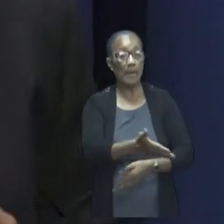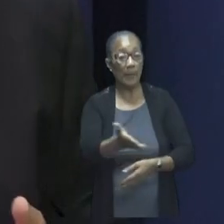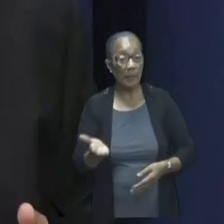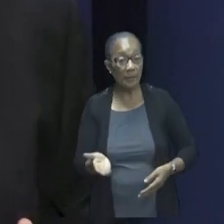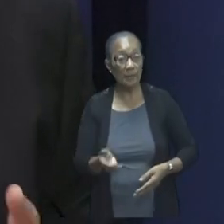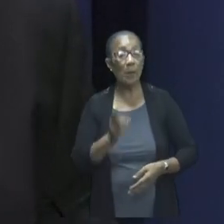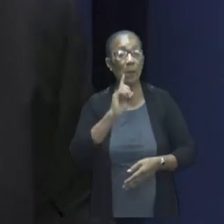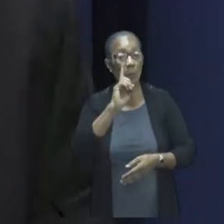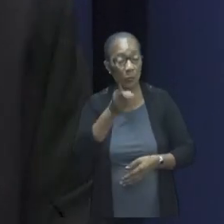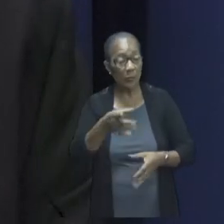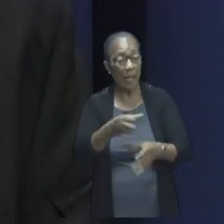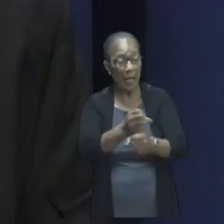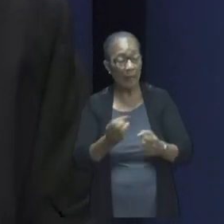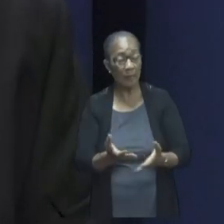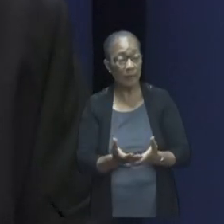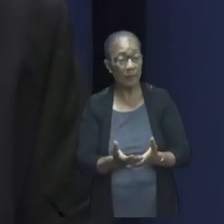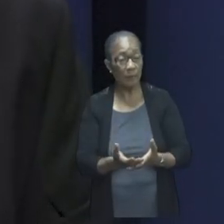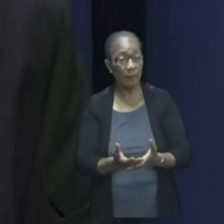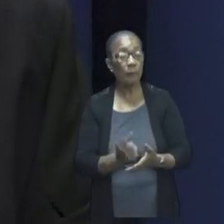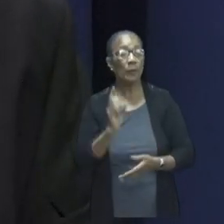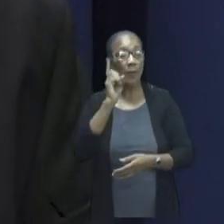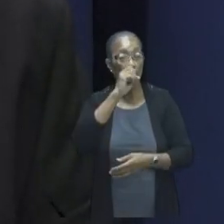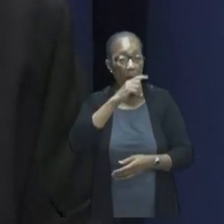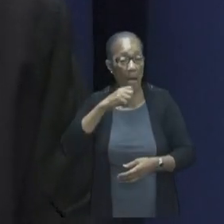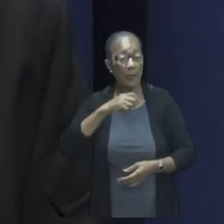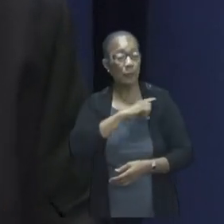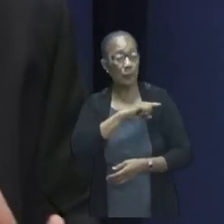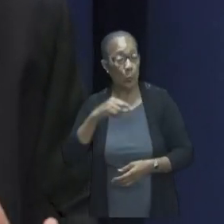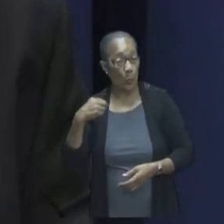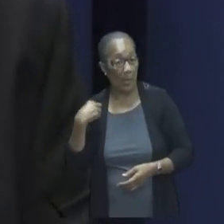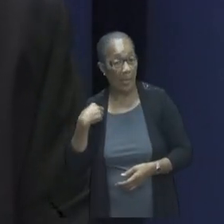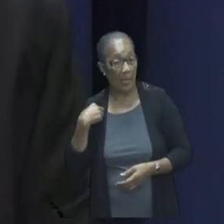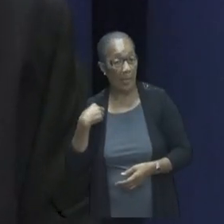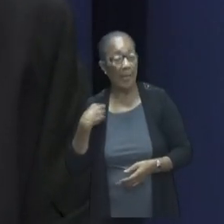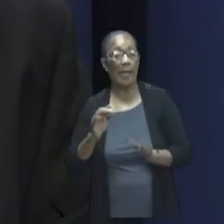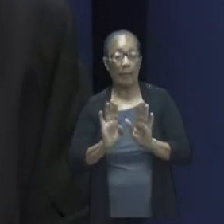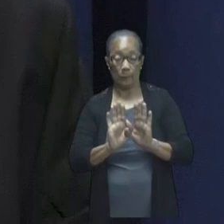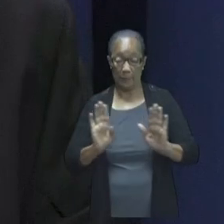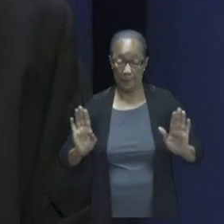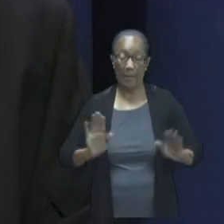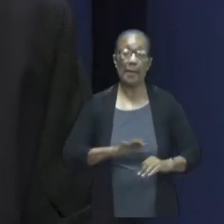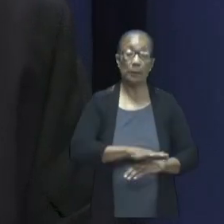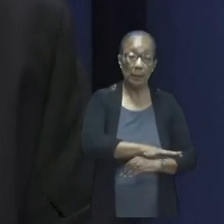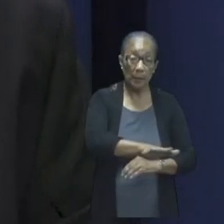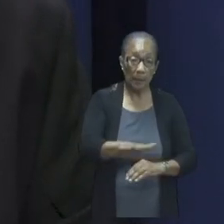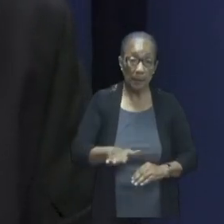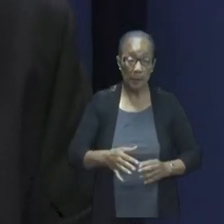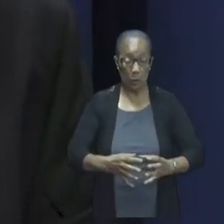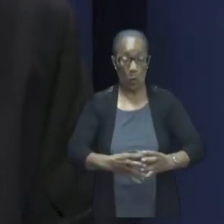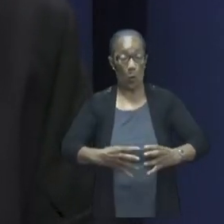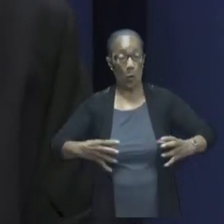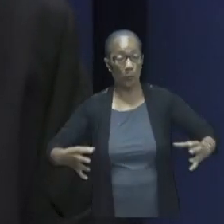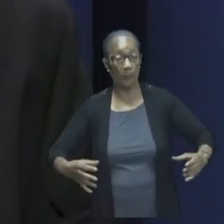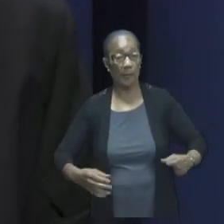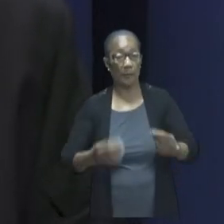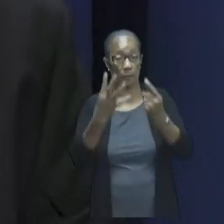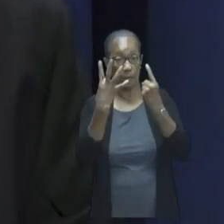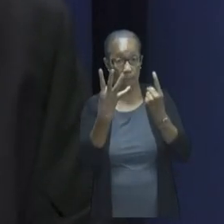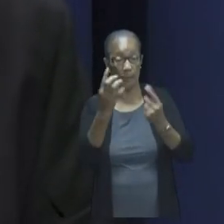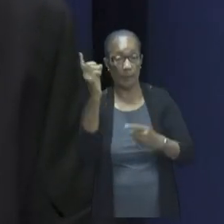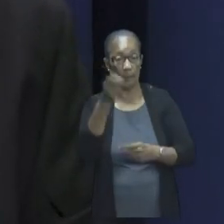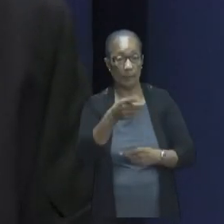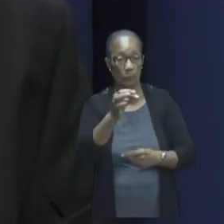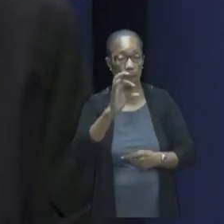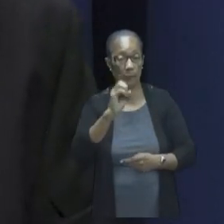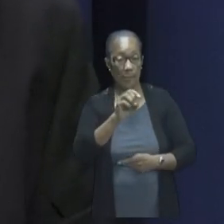wat betreft als wij bijvoorbeeld uit het scherm gebied zullen uitbreiden van 14% natie van die